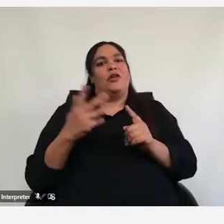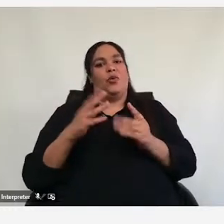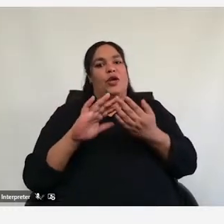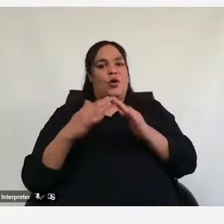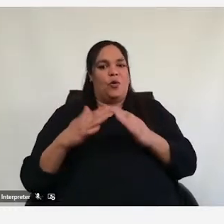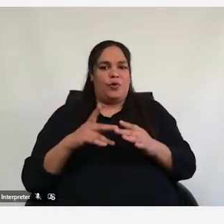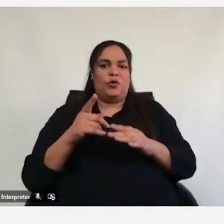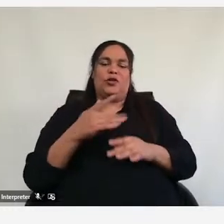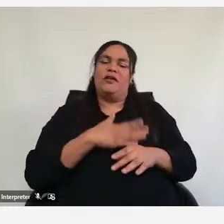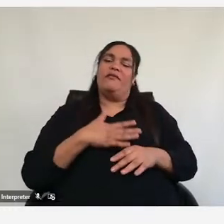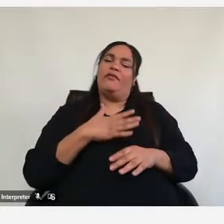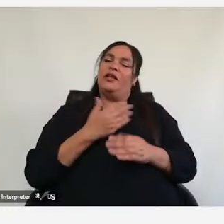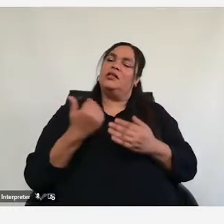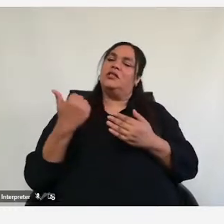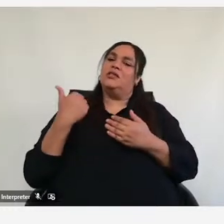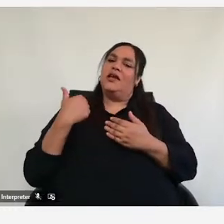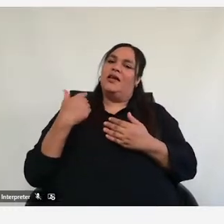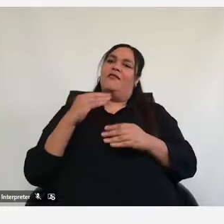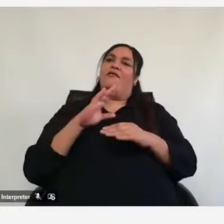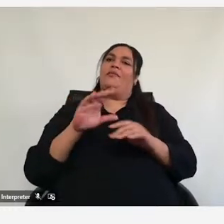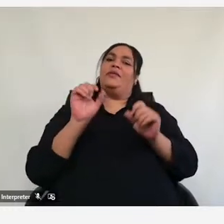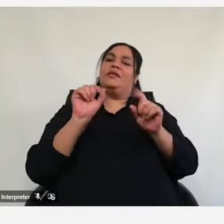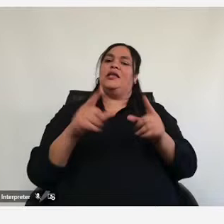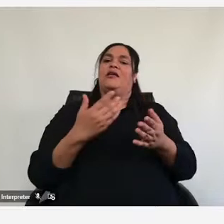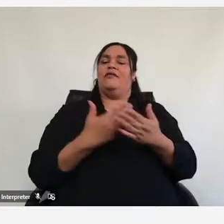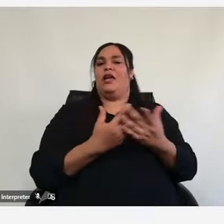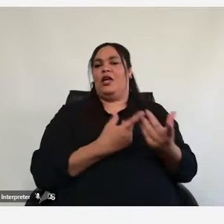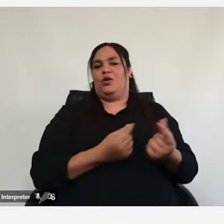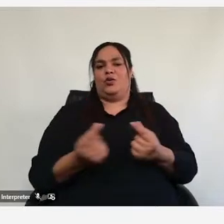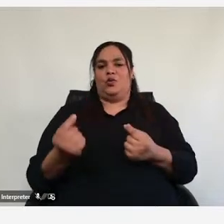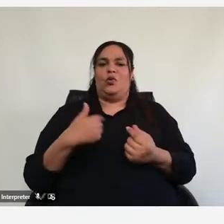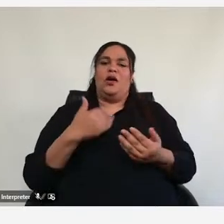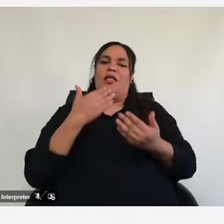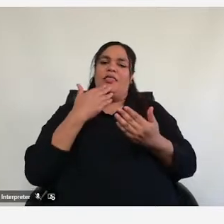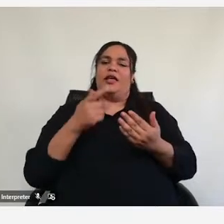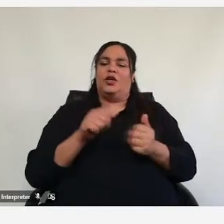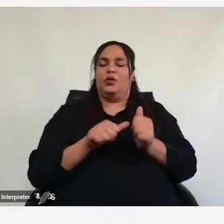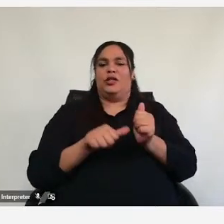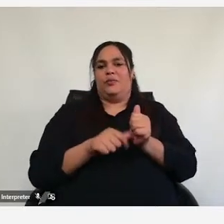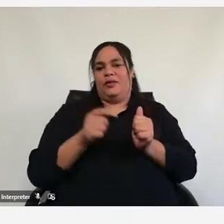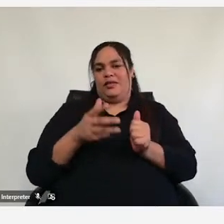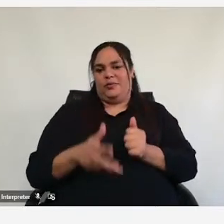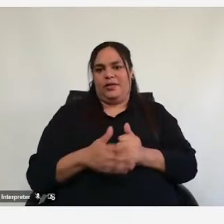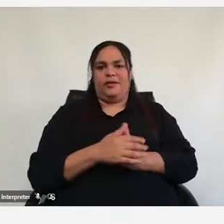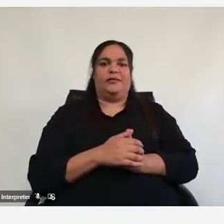gemeenskappe veilig is en op hulle eie bene kan staan. Ek dank u, Speaker.